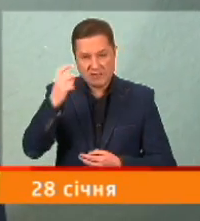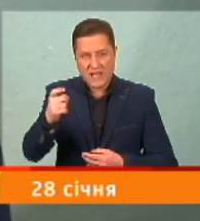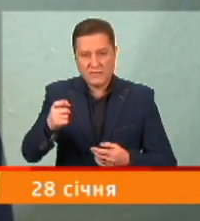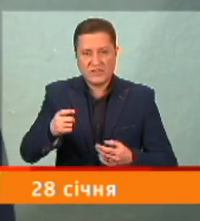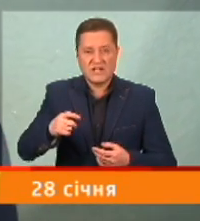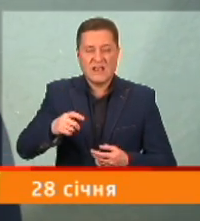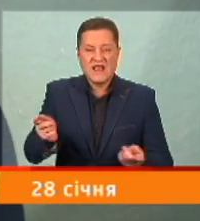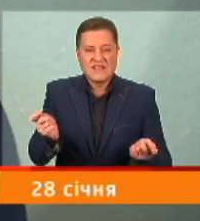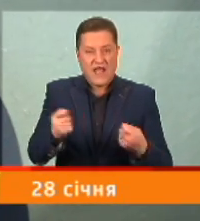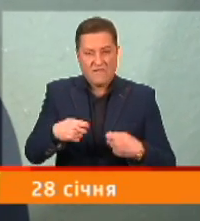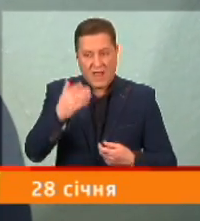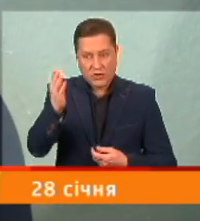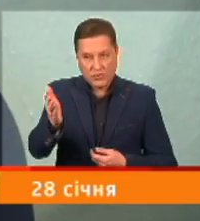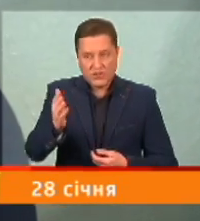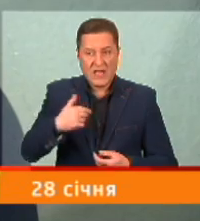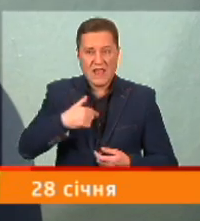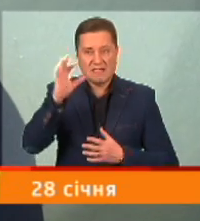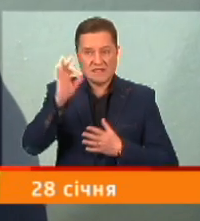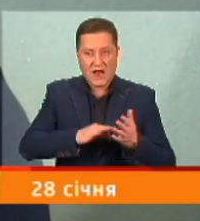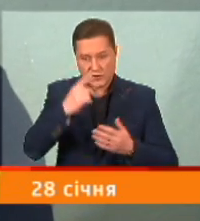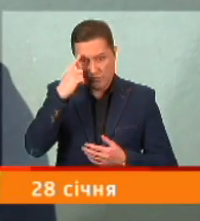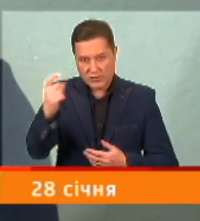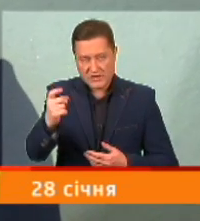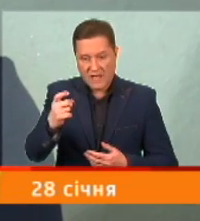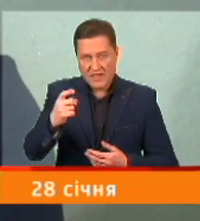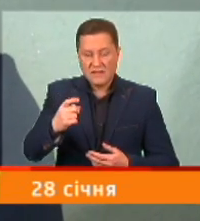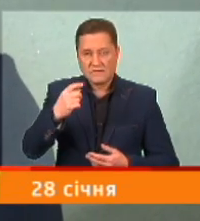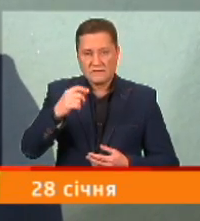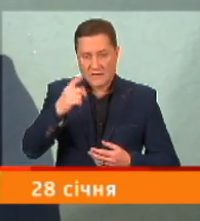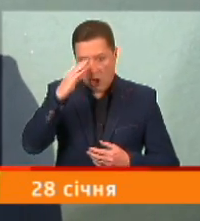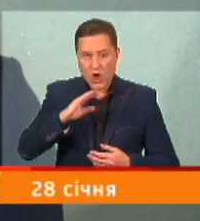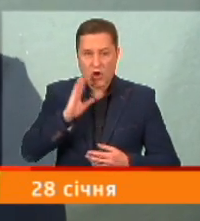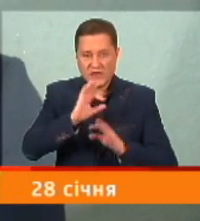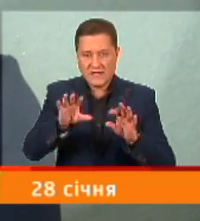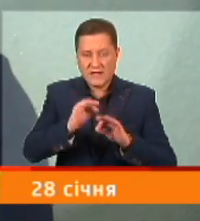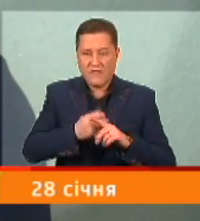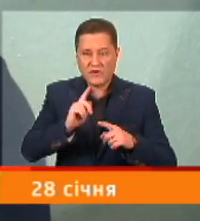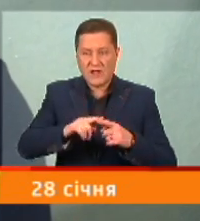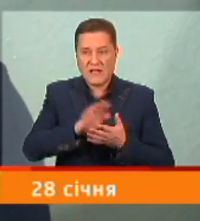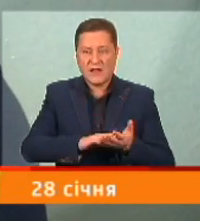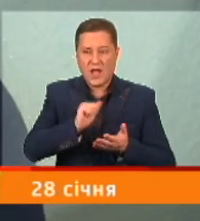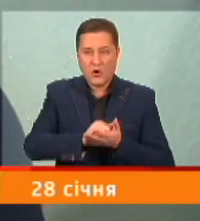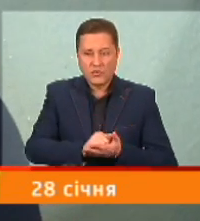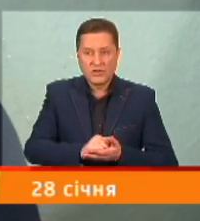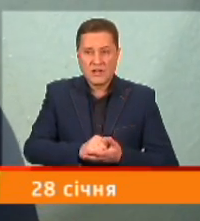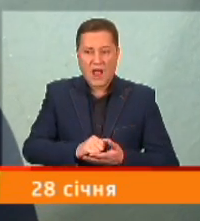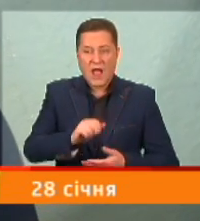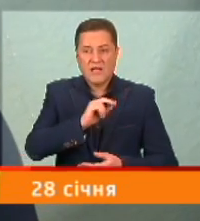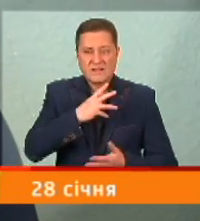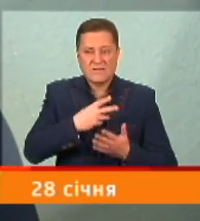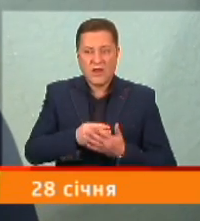есть мне, заведующей, и сразу же поставить в известность родителей. Вот это, получается, она нарушила